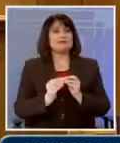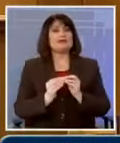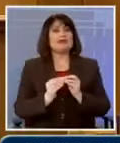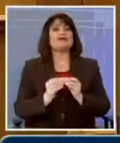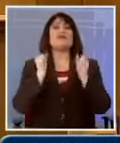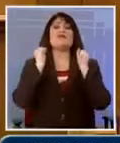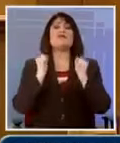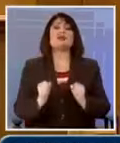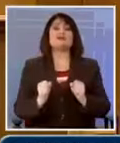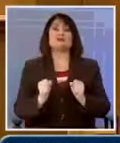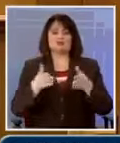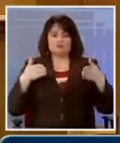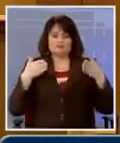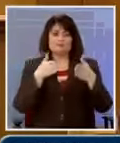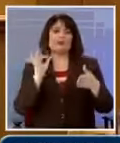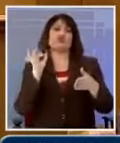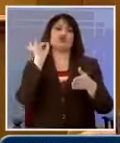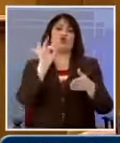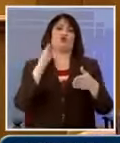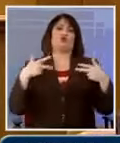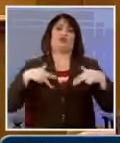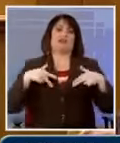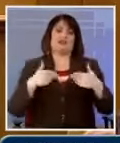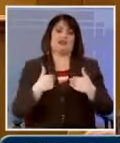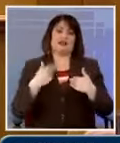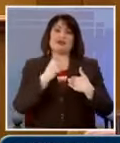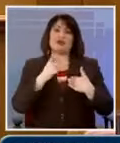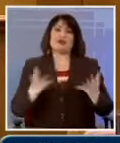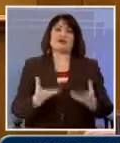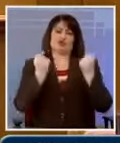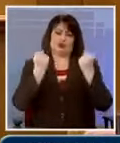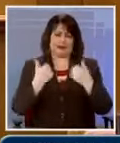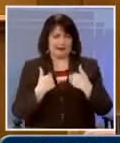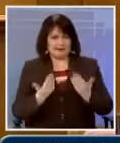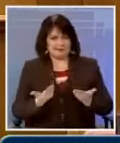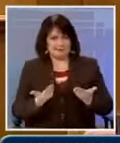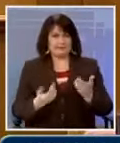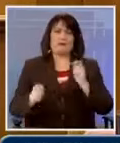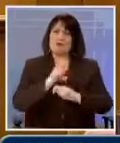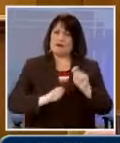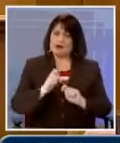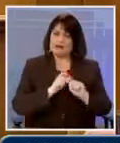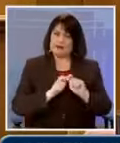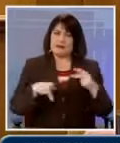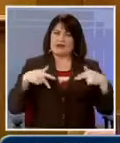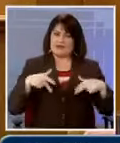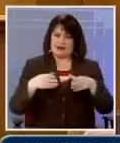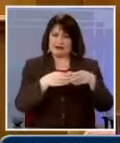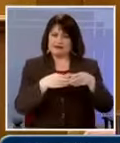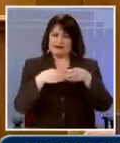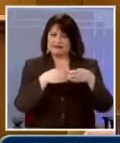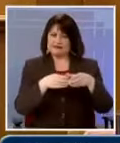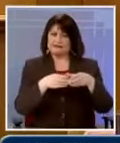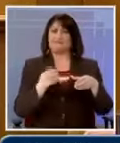τους βασικούς στόχους της κυβέρνησης κοινωνικής σωτηρίας που συγκροτήσαμε μετά